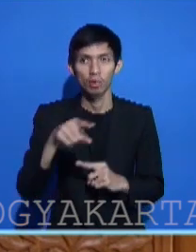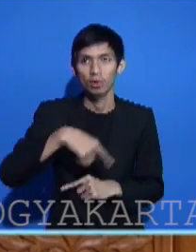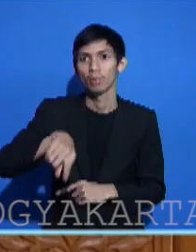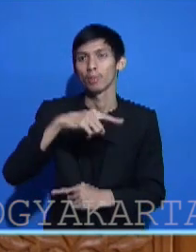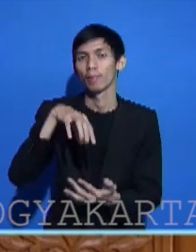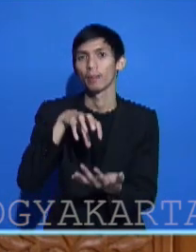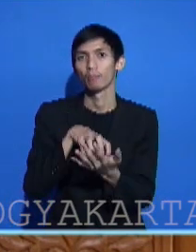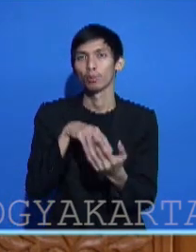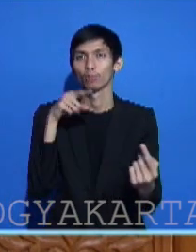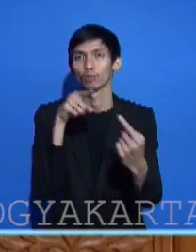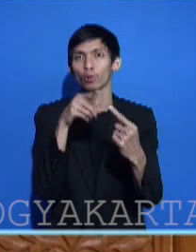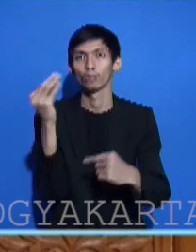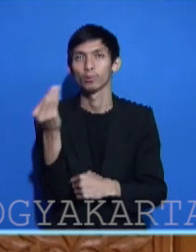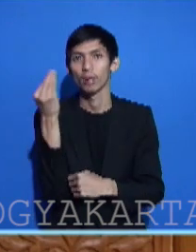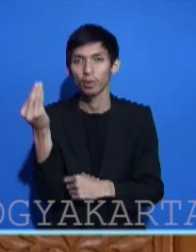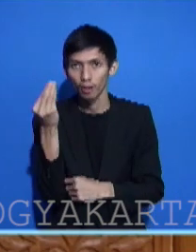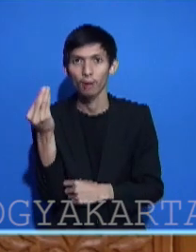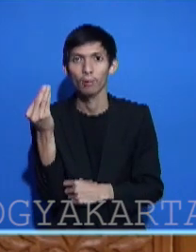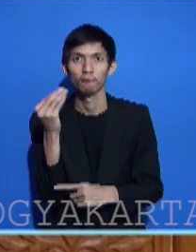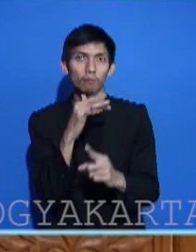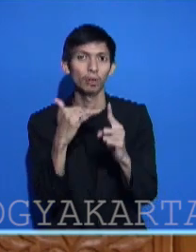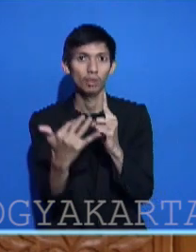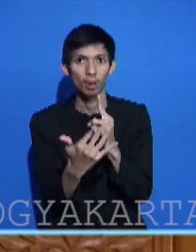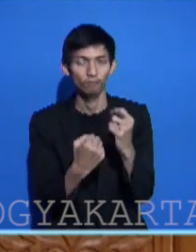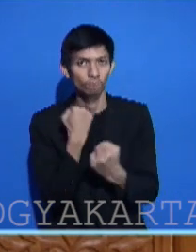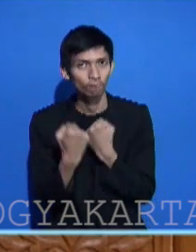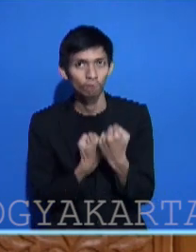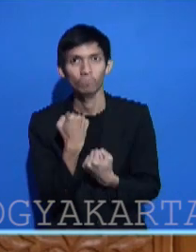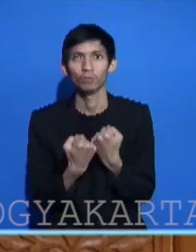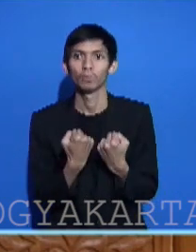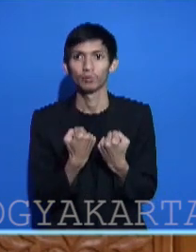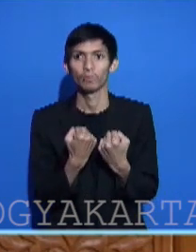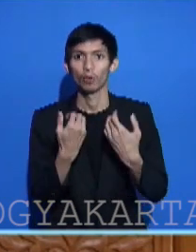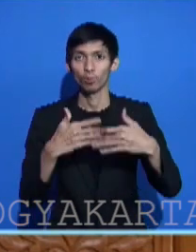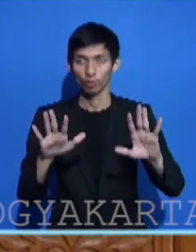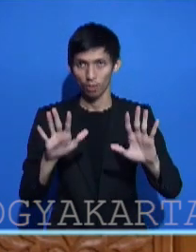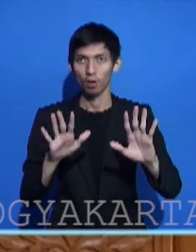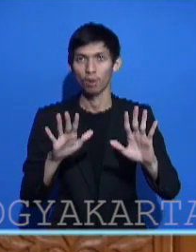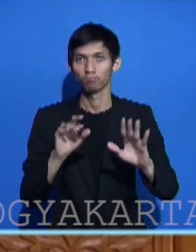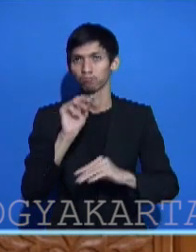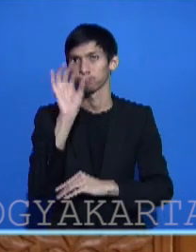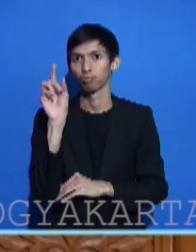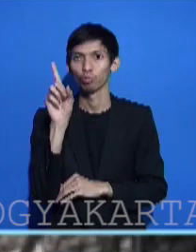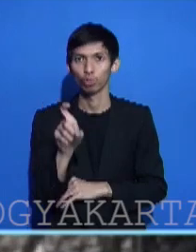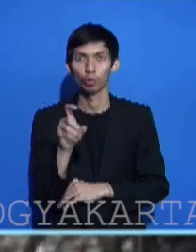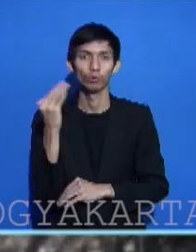wisata, warga sami ngegulang nikelakan Wulu Wetu minangka dados bakul maneka warni kabetahan wisatawan.